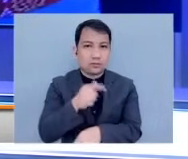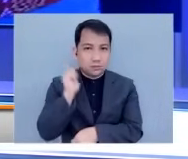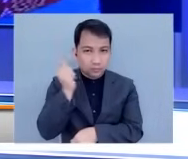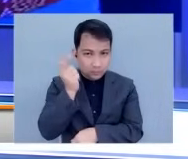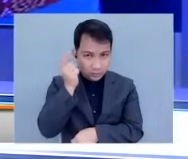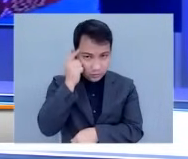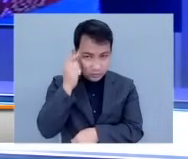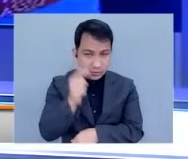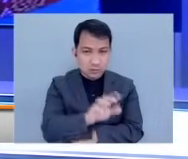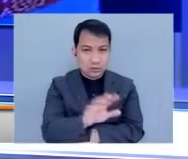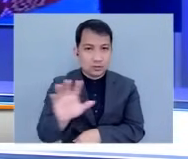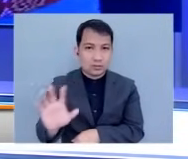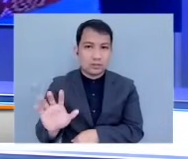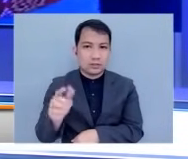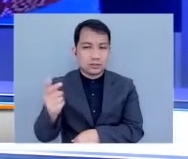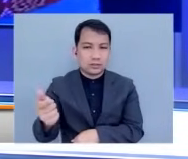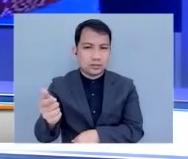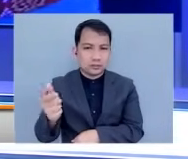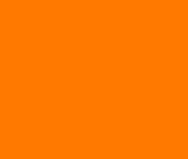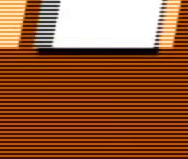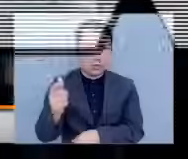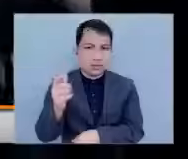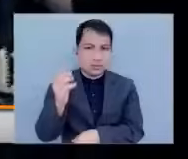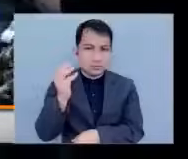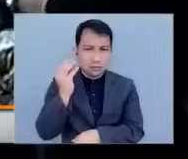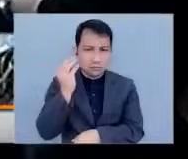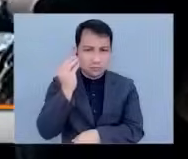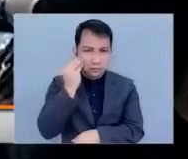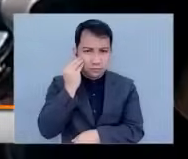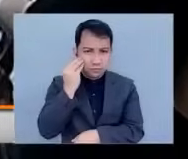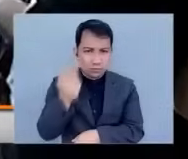ng balitang yan, si Mon Gualdez.